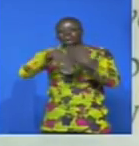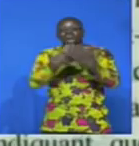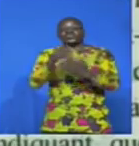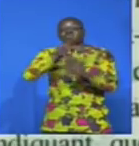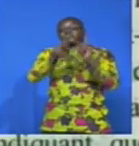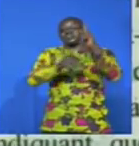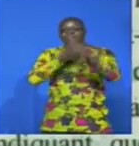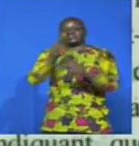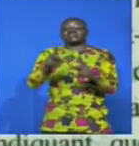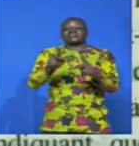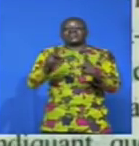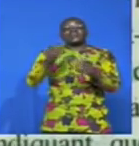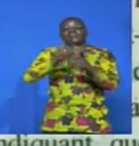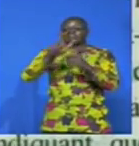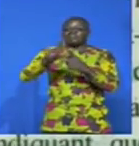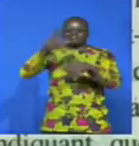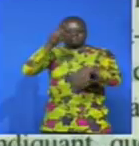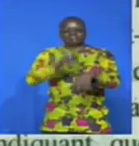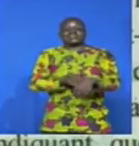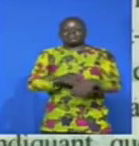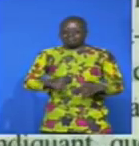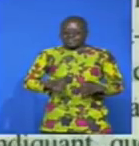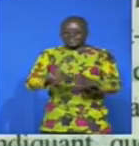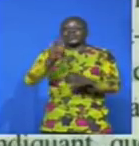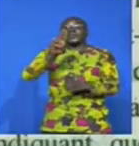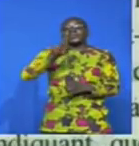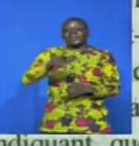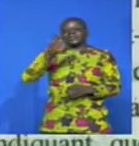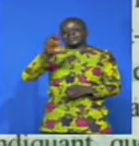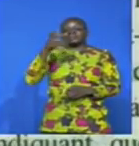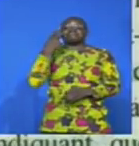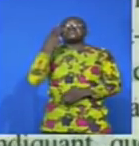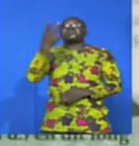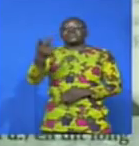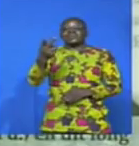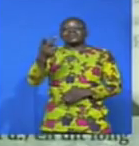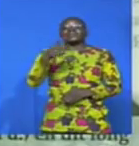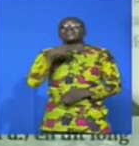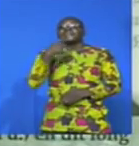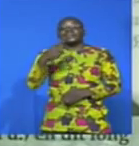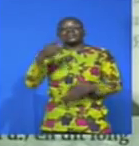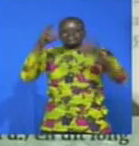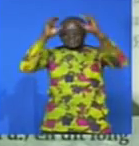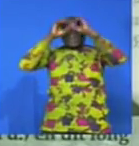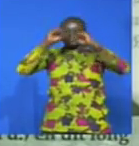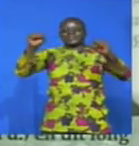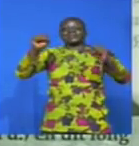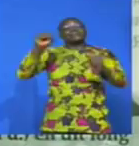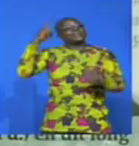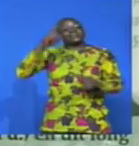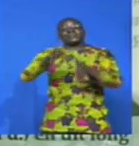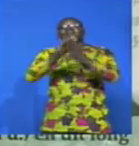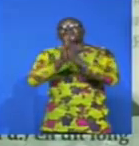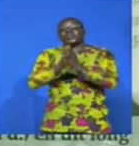Alors, il est temps d'essayer l'UPC pour voir, conclut Zef, semble supplier, voire